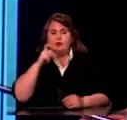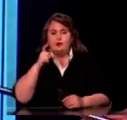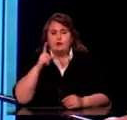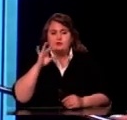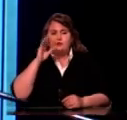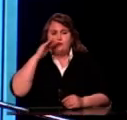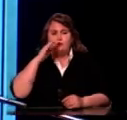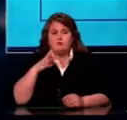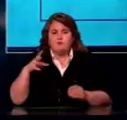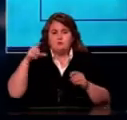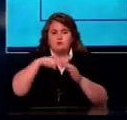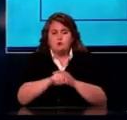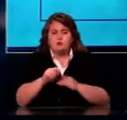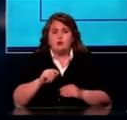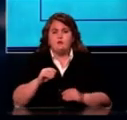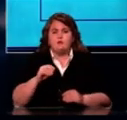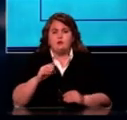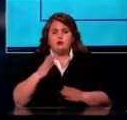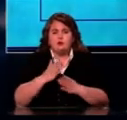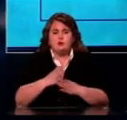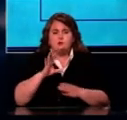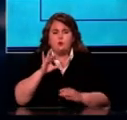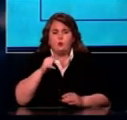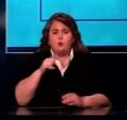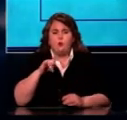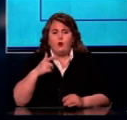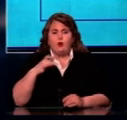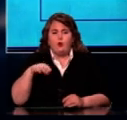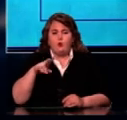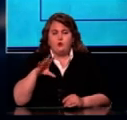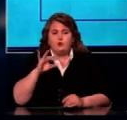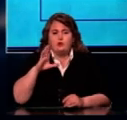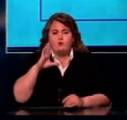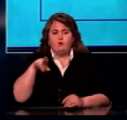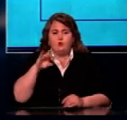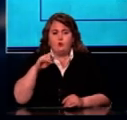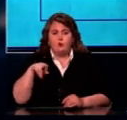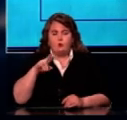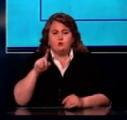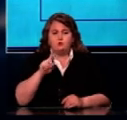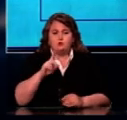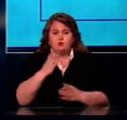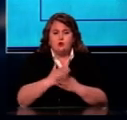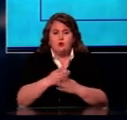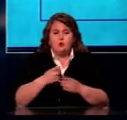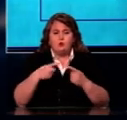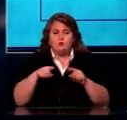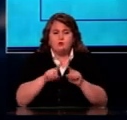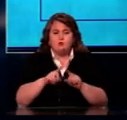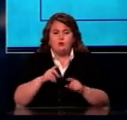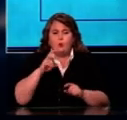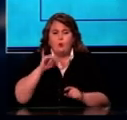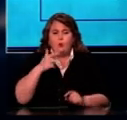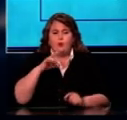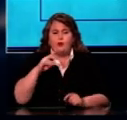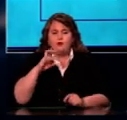составе азотсодержащих соединений также есть углерод и есть водород, что дает образование углекислого